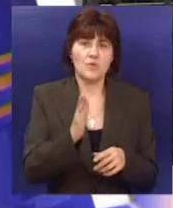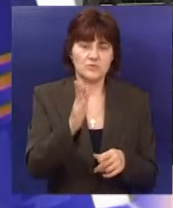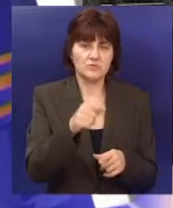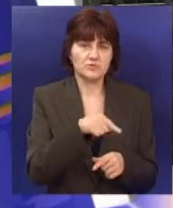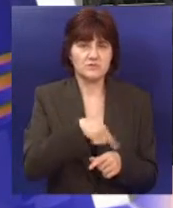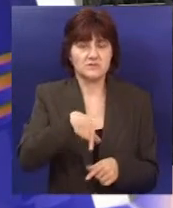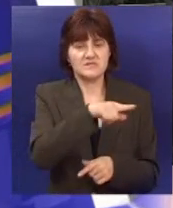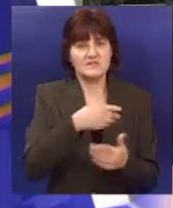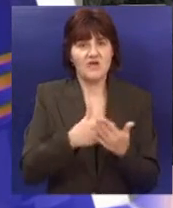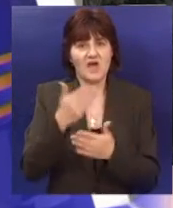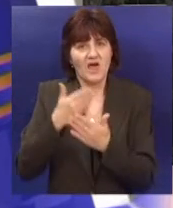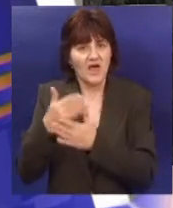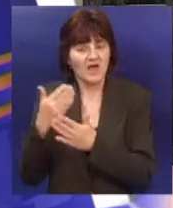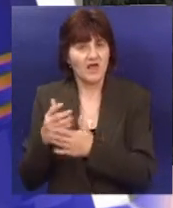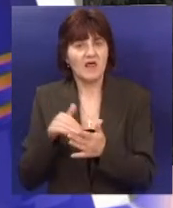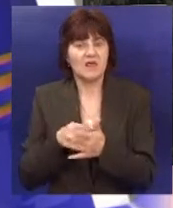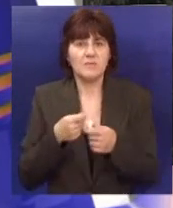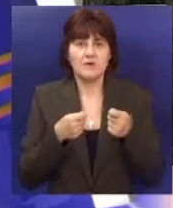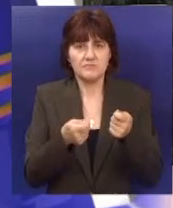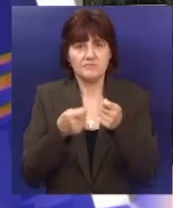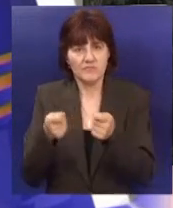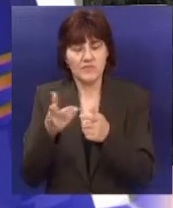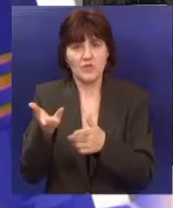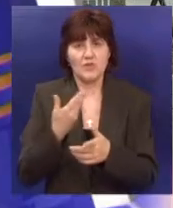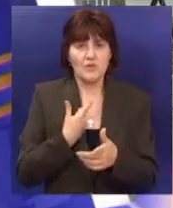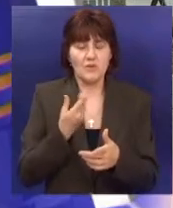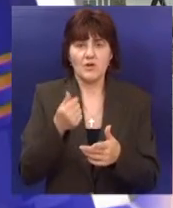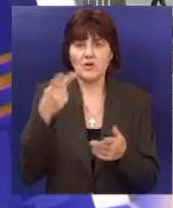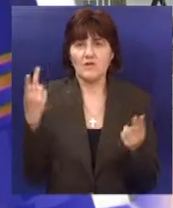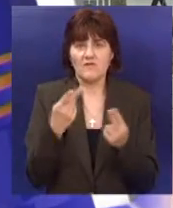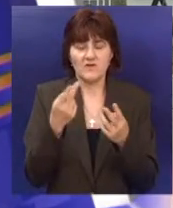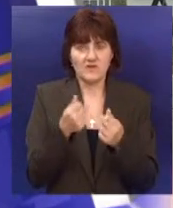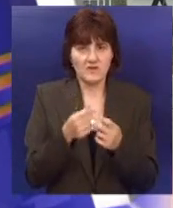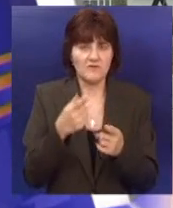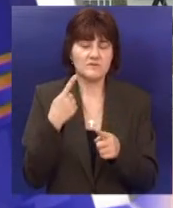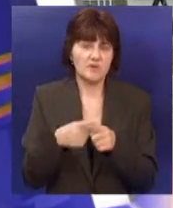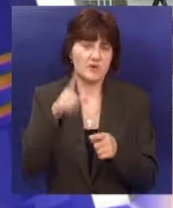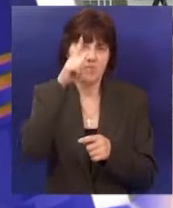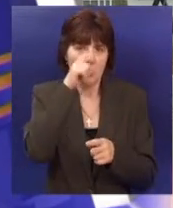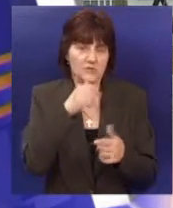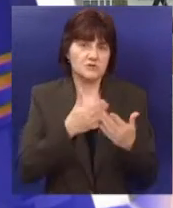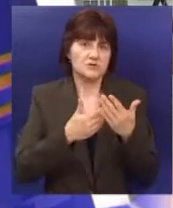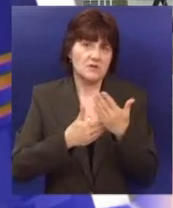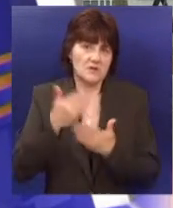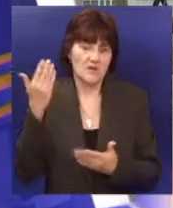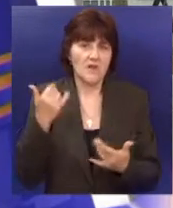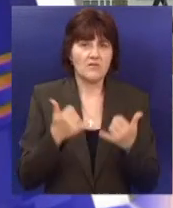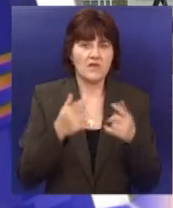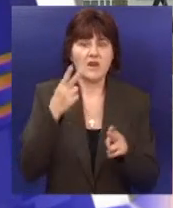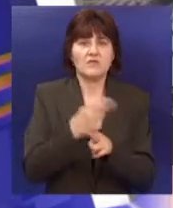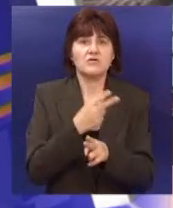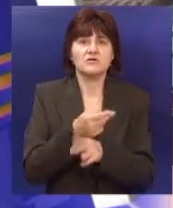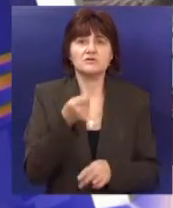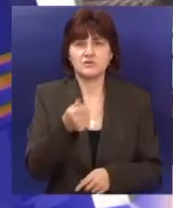budućnost. Projekte mogu da kandiduju gradovi, privredna društva i druga pravna lica, čiji je osnivač jedinica lokalne samouprave, autonomna